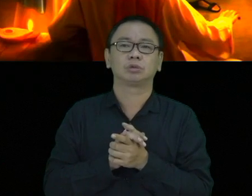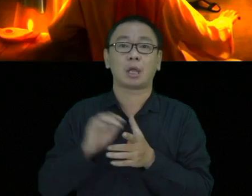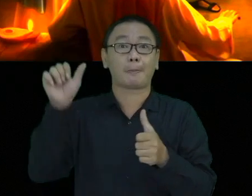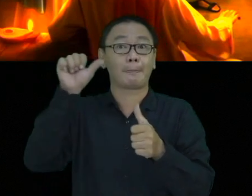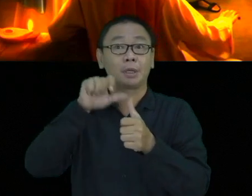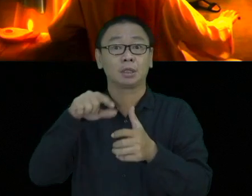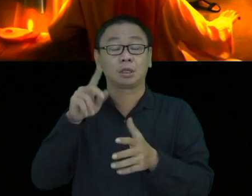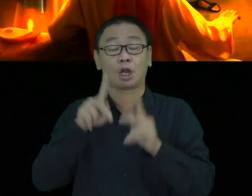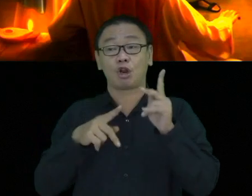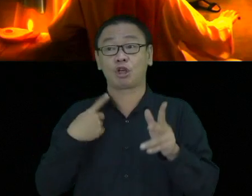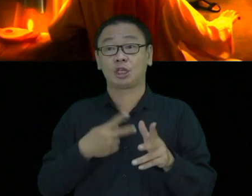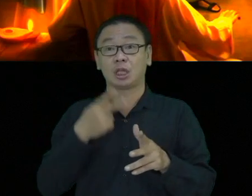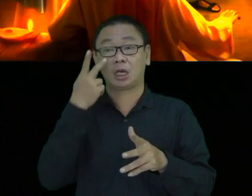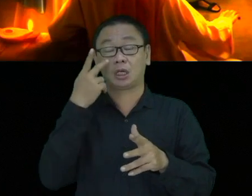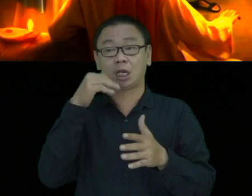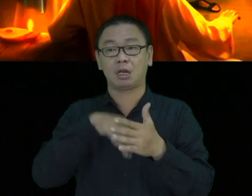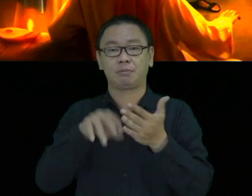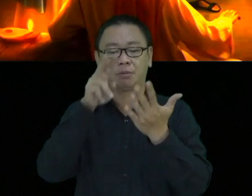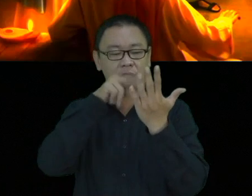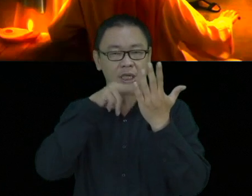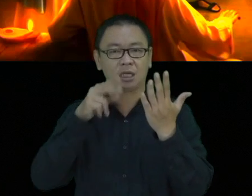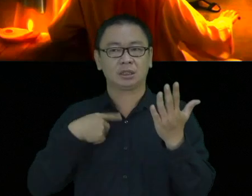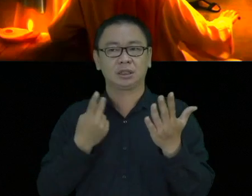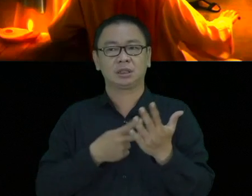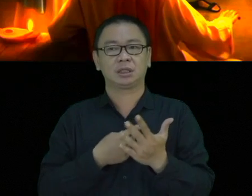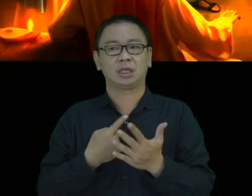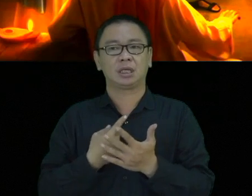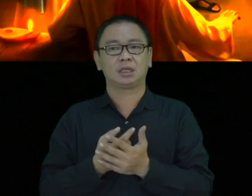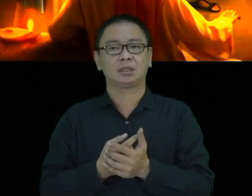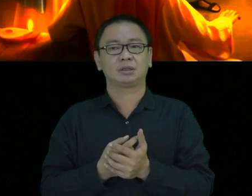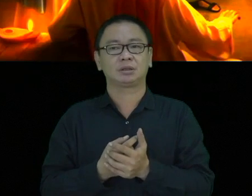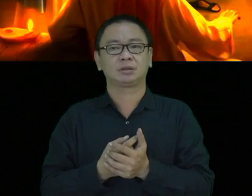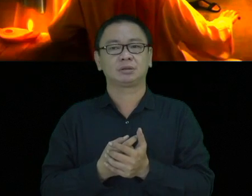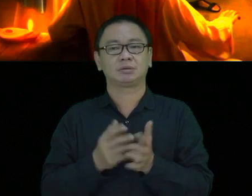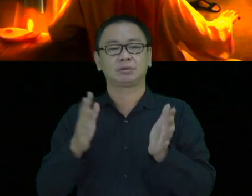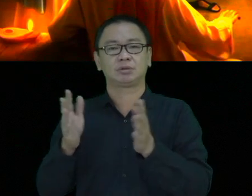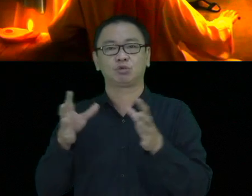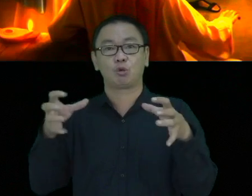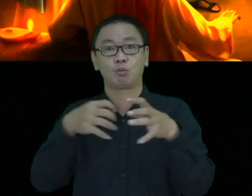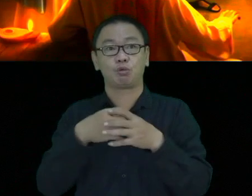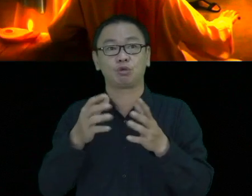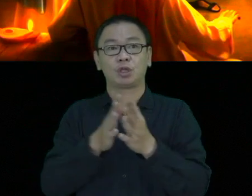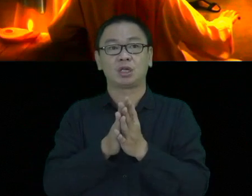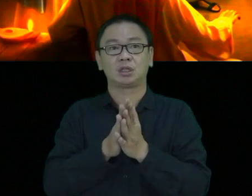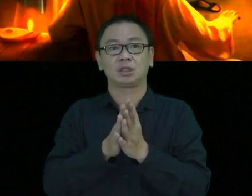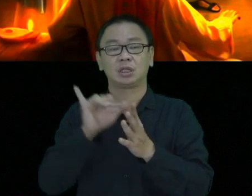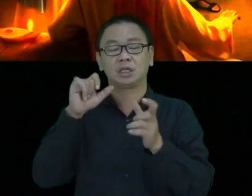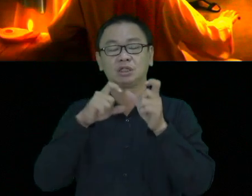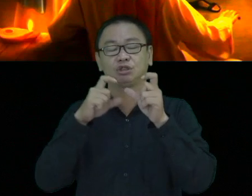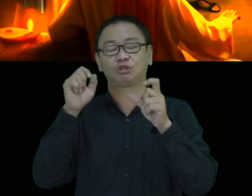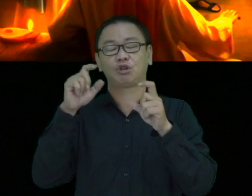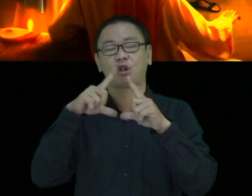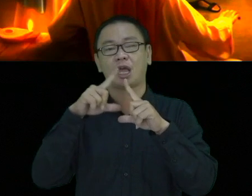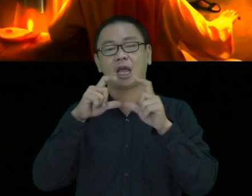kita lihat di dalam bacaan kita, ya, mereka kemudian berkumpul dan mengisolasi diri. Mungkin